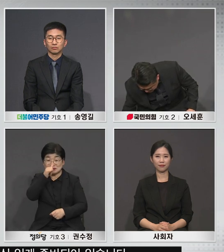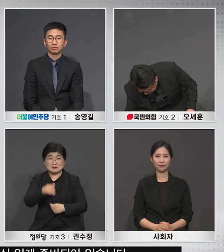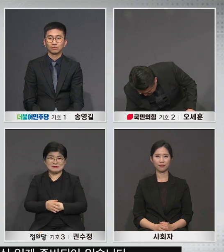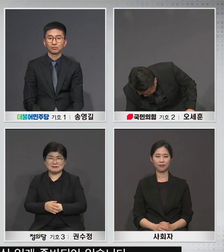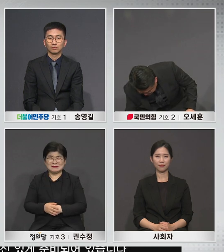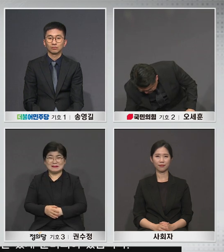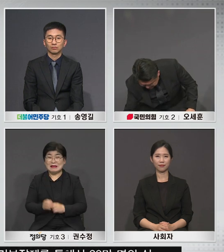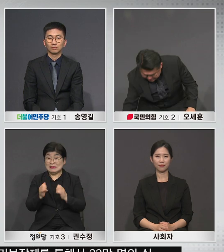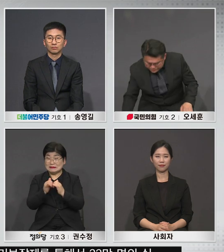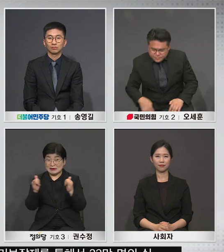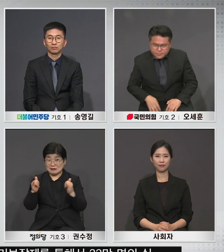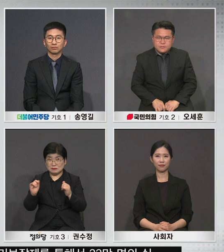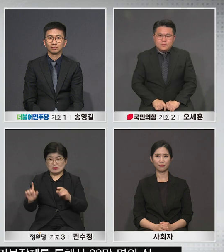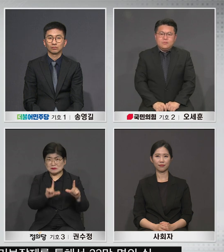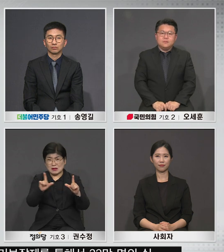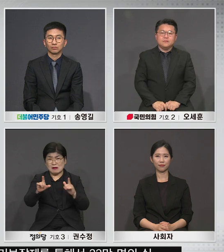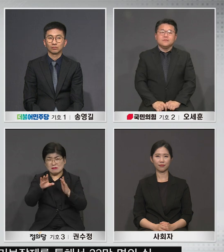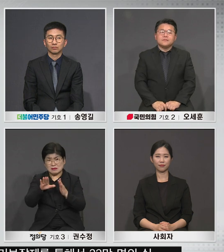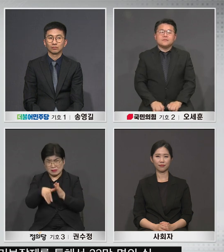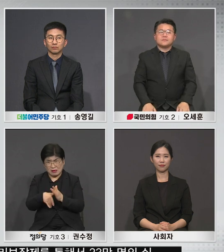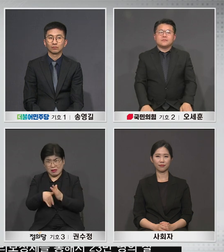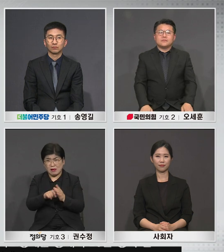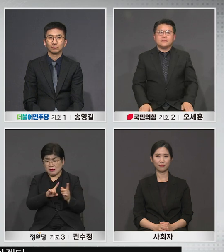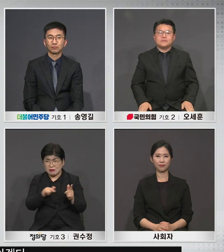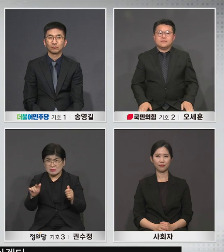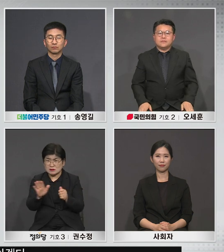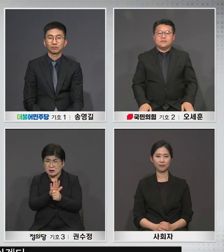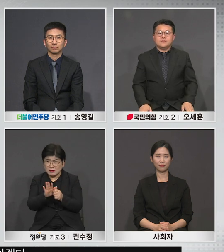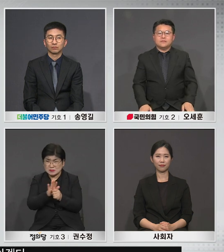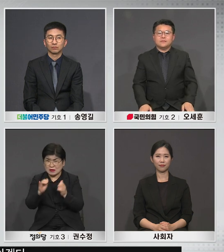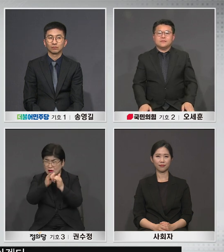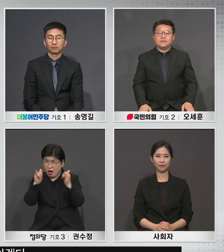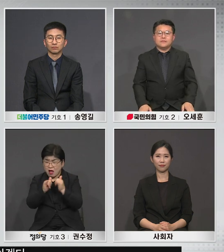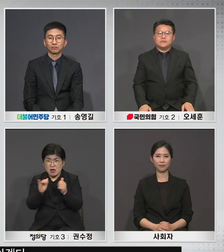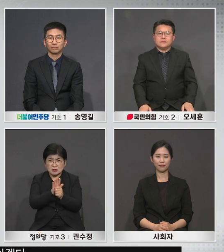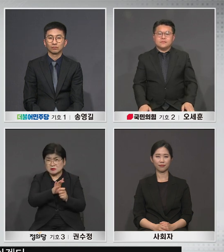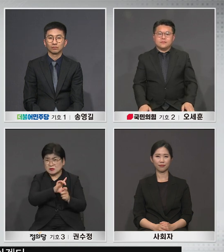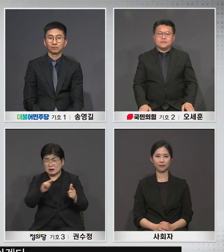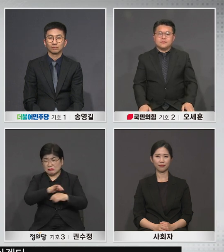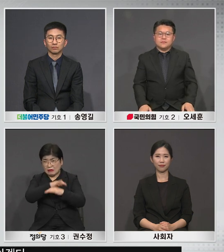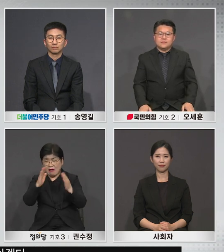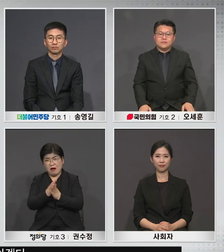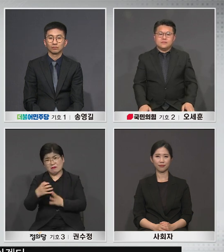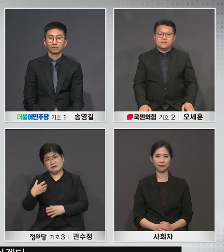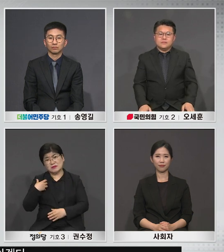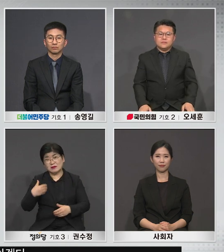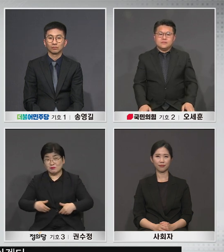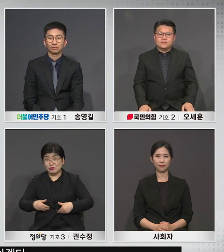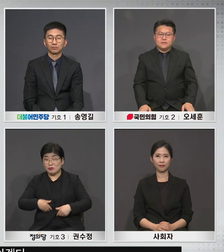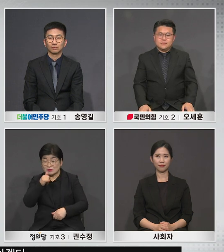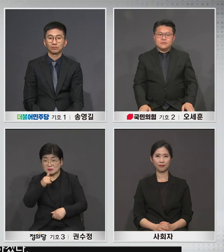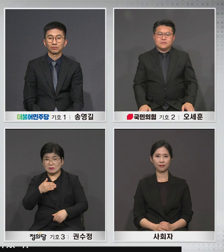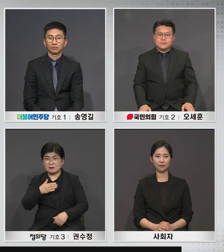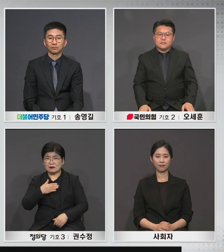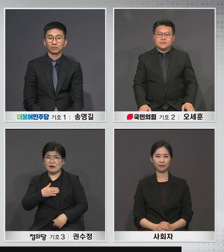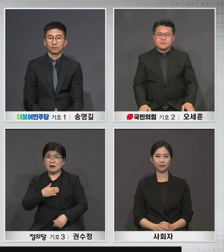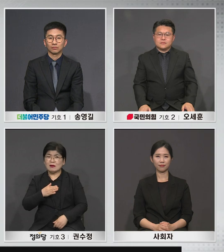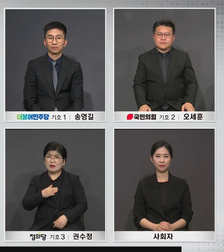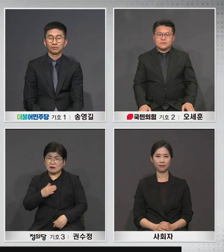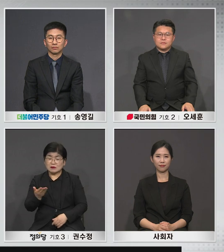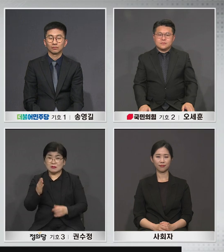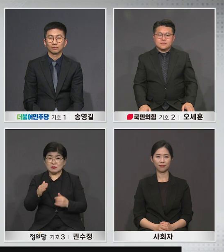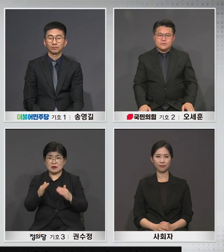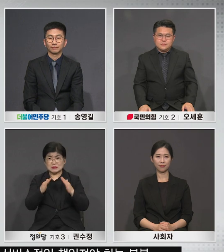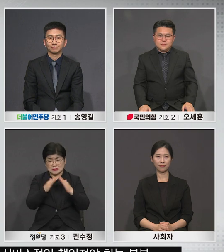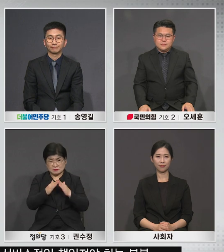사람이 살아가는데 꼭 필요한 재화, 사회서비스적인 책임져야 되는 부분이 있는데요. 그런 의미에서 적어도 주거나